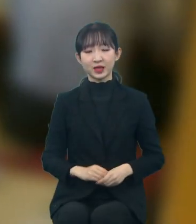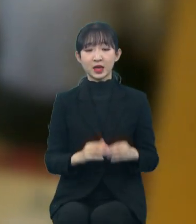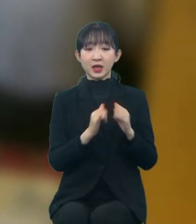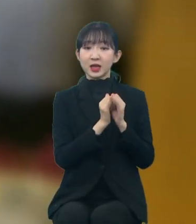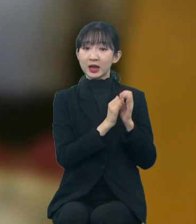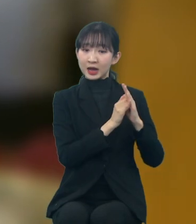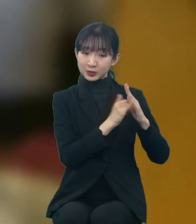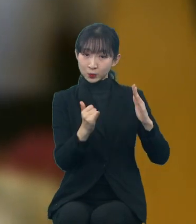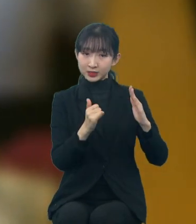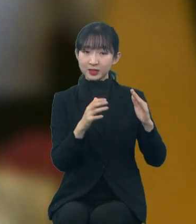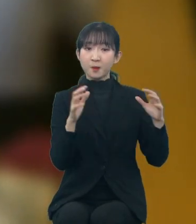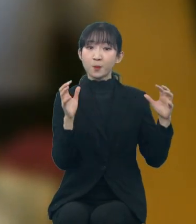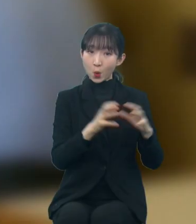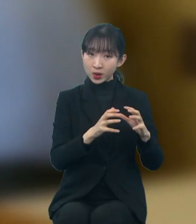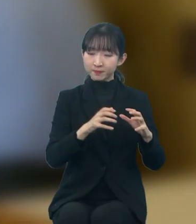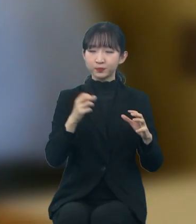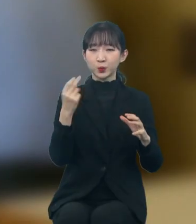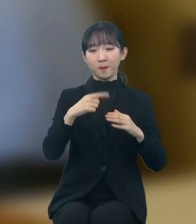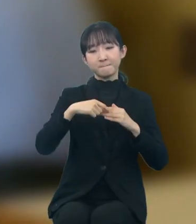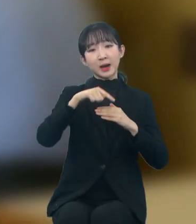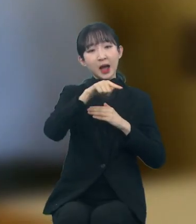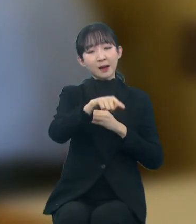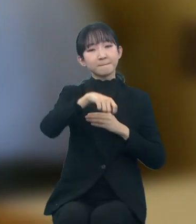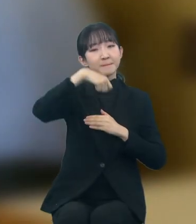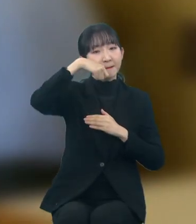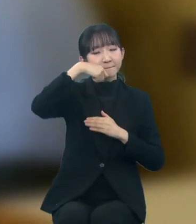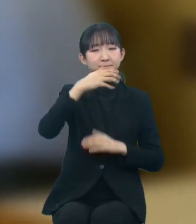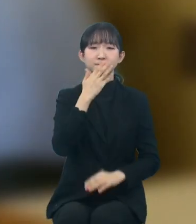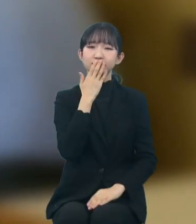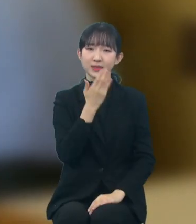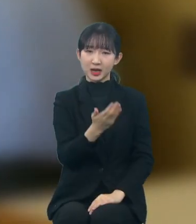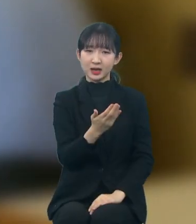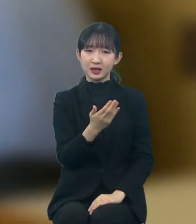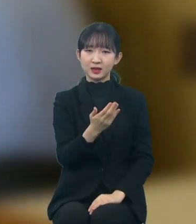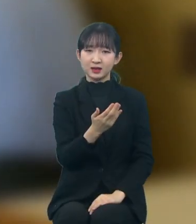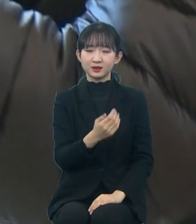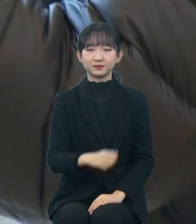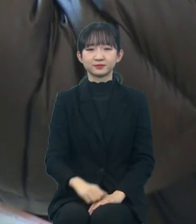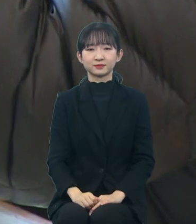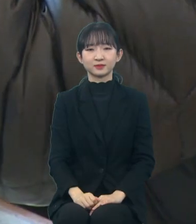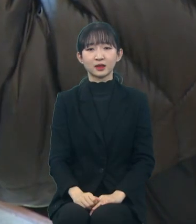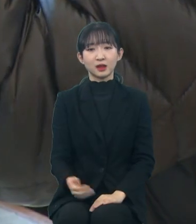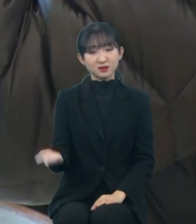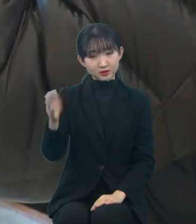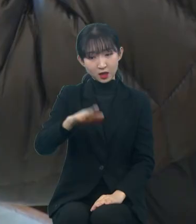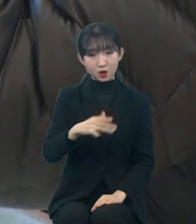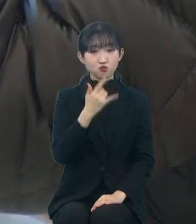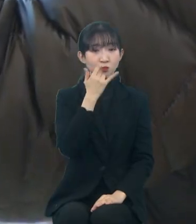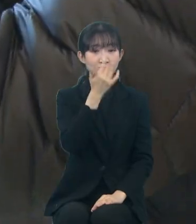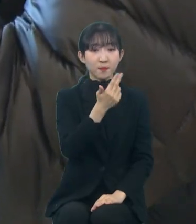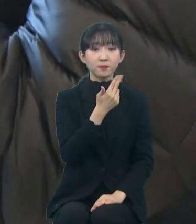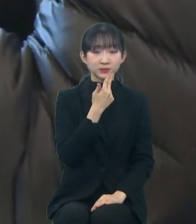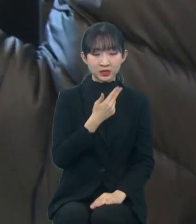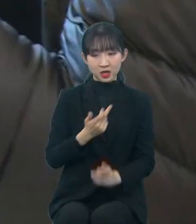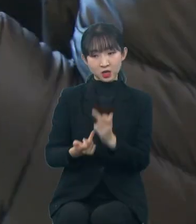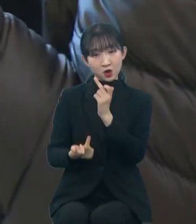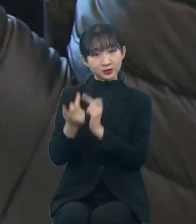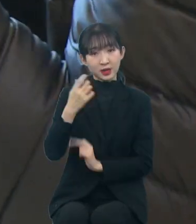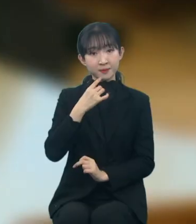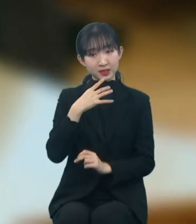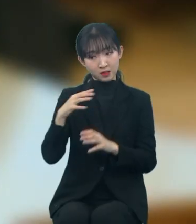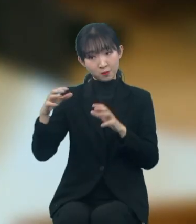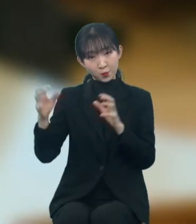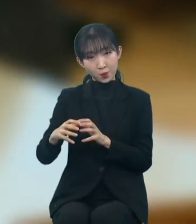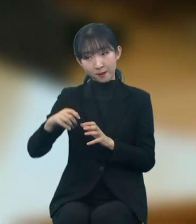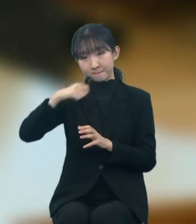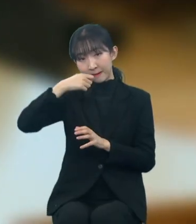물론 식당에서도 외식이 가능합니다. 하지만 부모님 없이 형제, 자매끼리만 모이는 것은 직계가족에